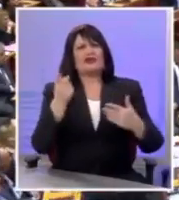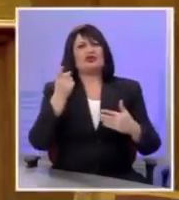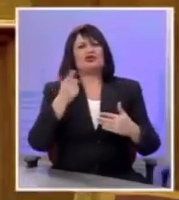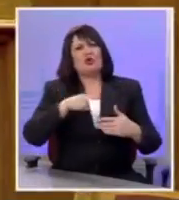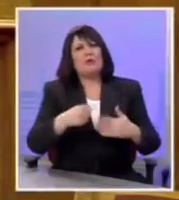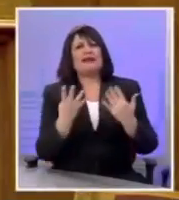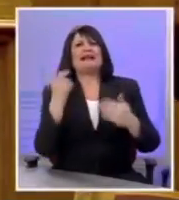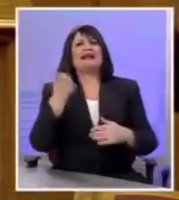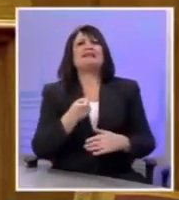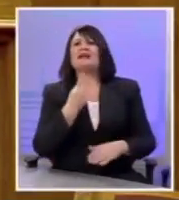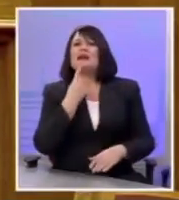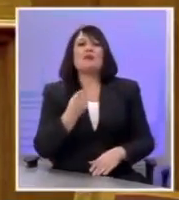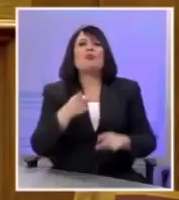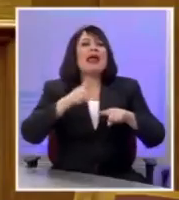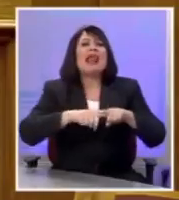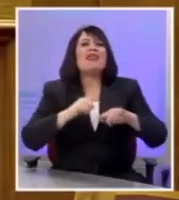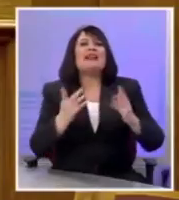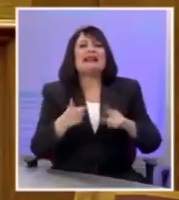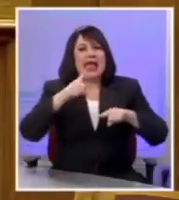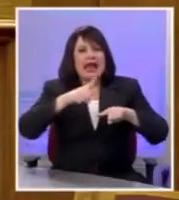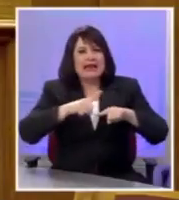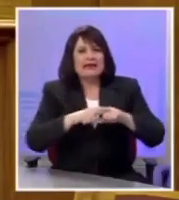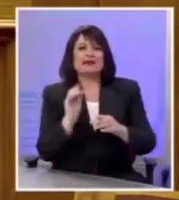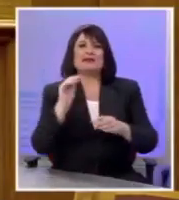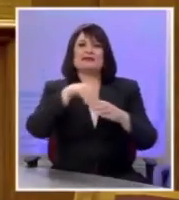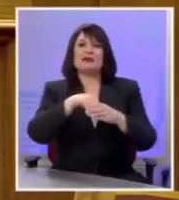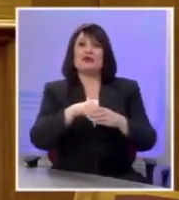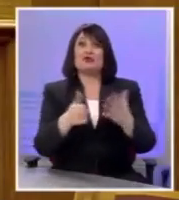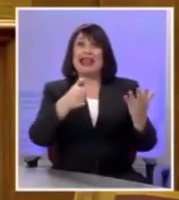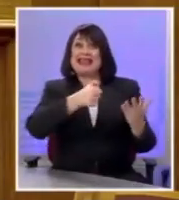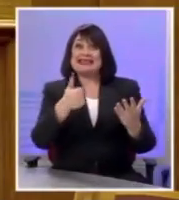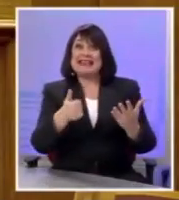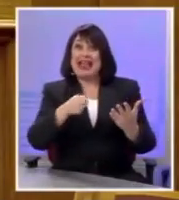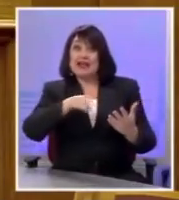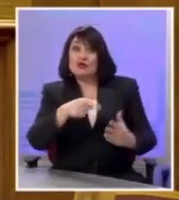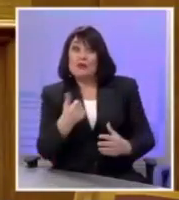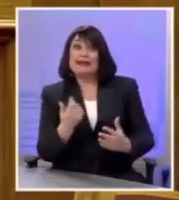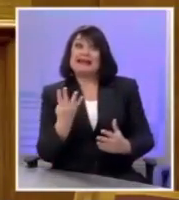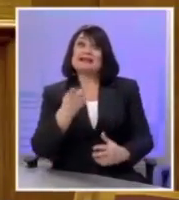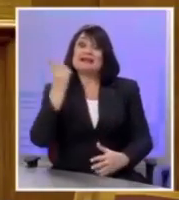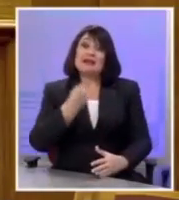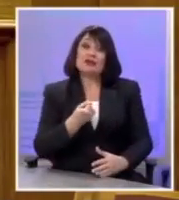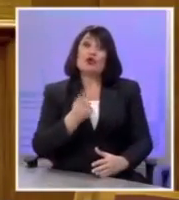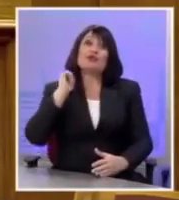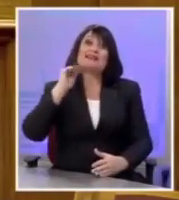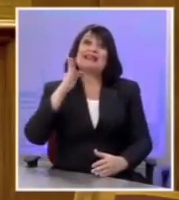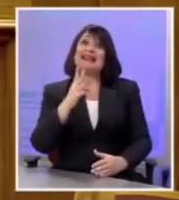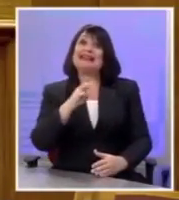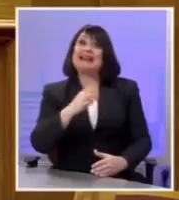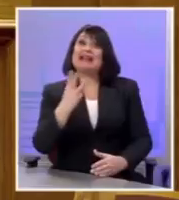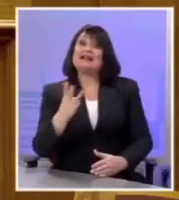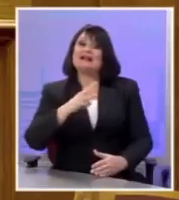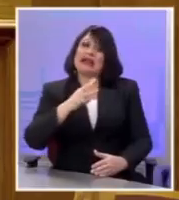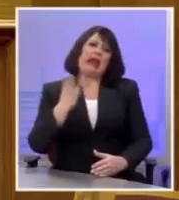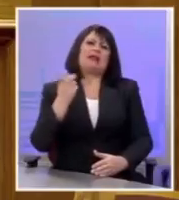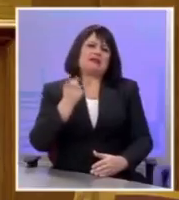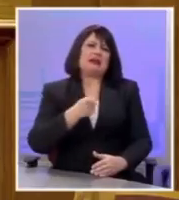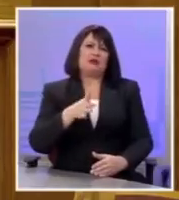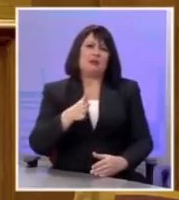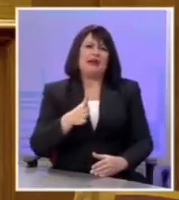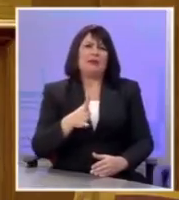πούμε τώρα σε όρους πατριωτικούς. Ελληνική συμμετοχή 66,4. Συμμετοχή ξένων 33,5.